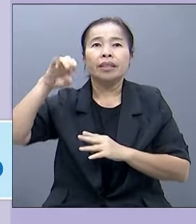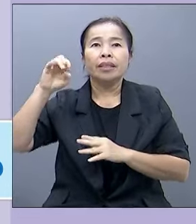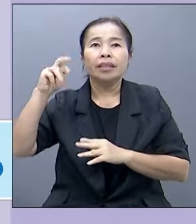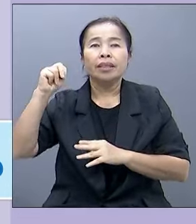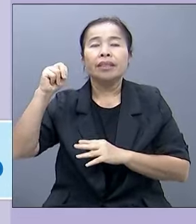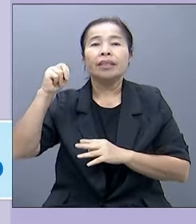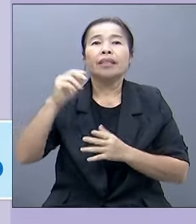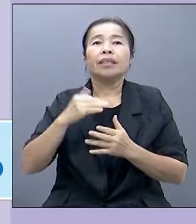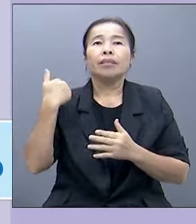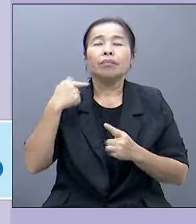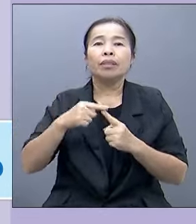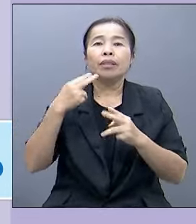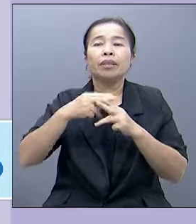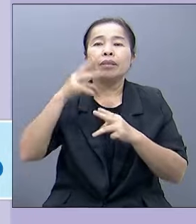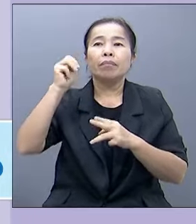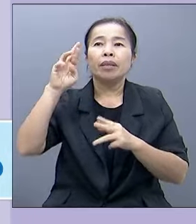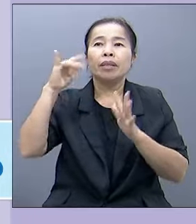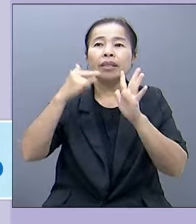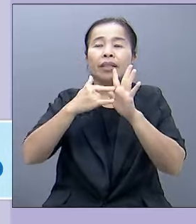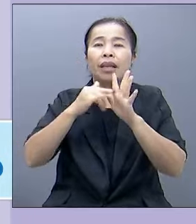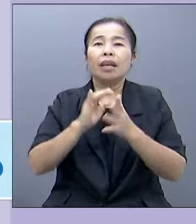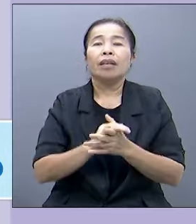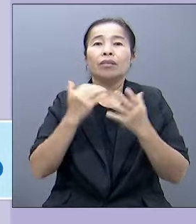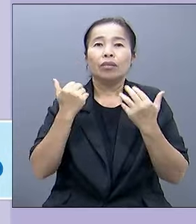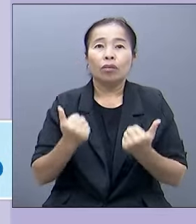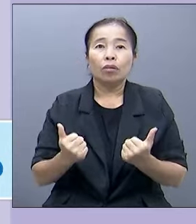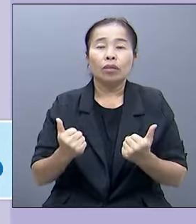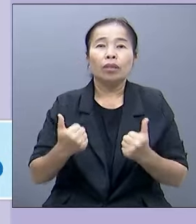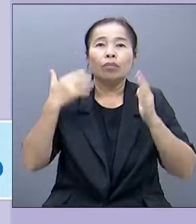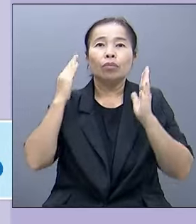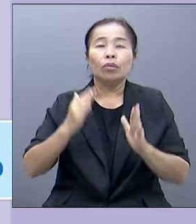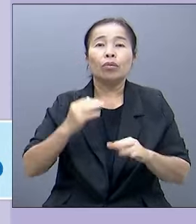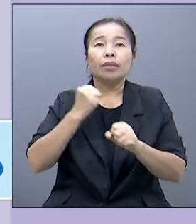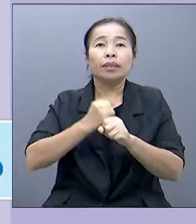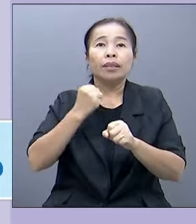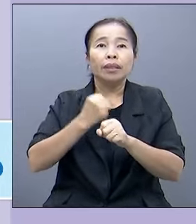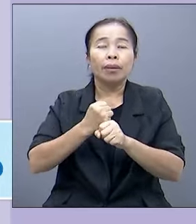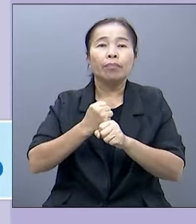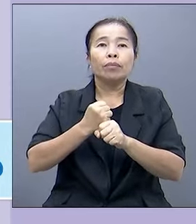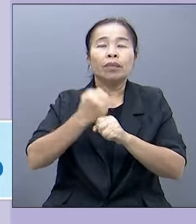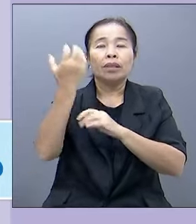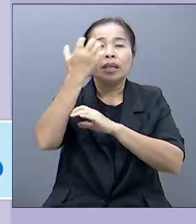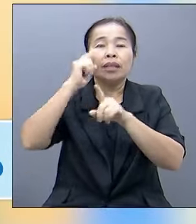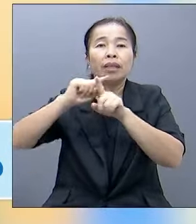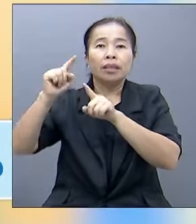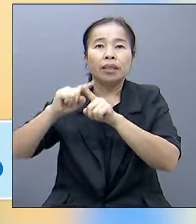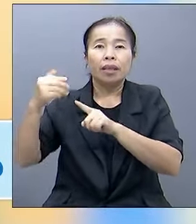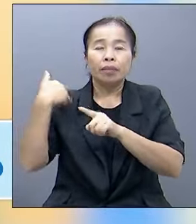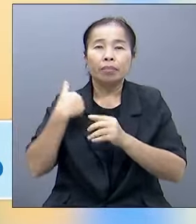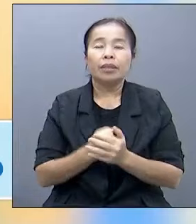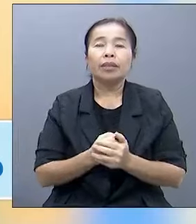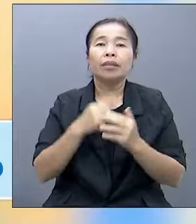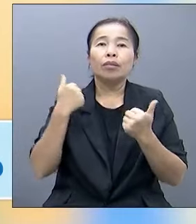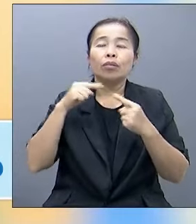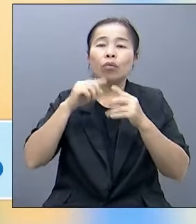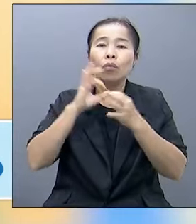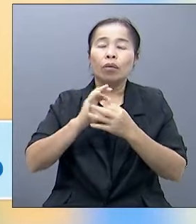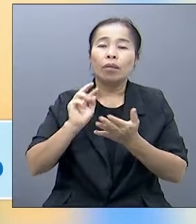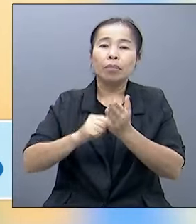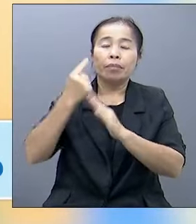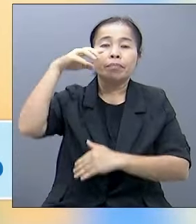คุณมาริยาพูลเลิศลาบพี่บอลพี่ยอดผู้ผลิตรายการหนังพาไปคุณเกศพิชามาชัยงามผู้ก่อตั้งลูเป